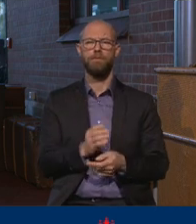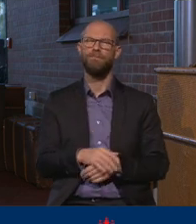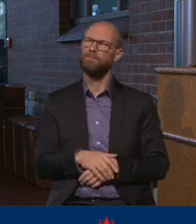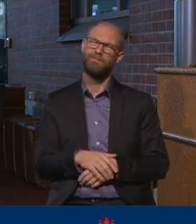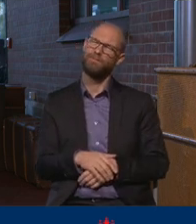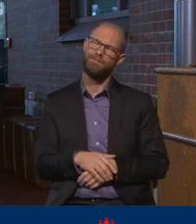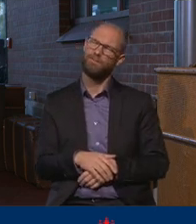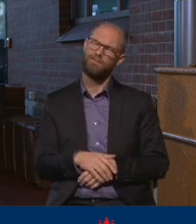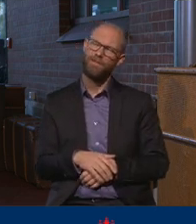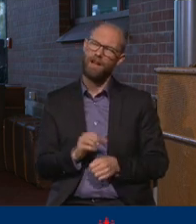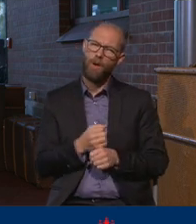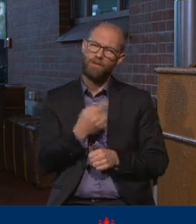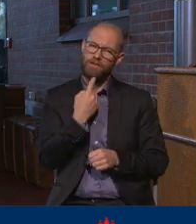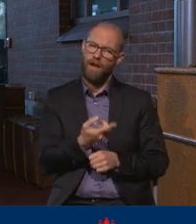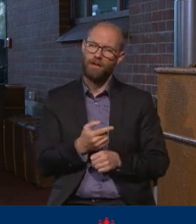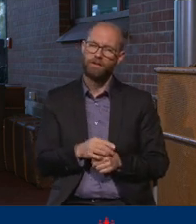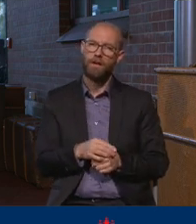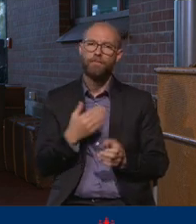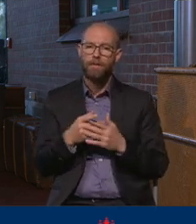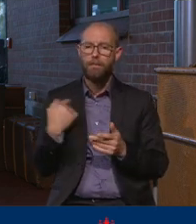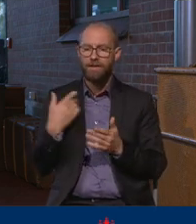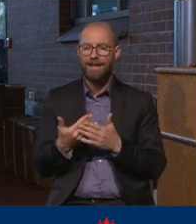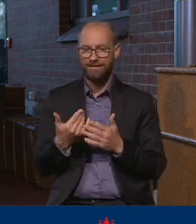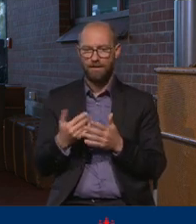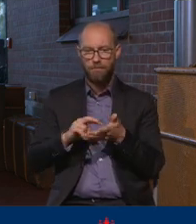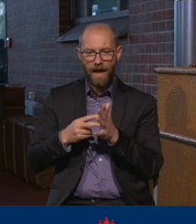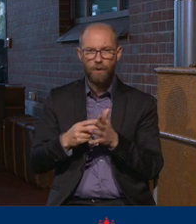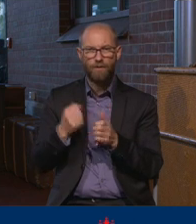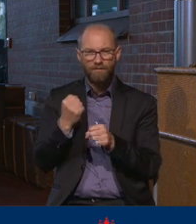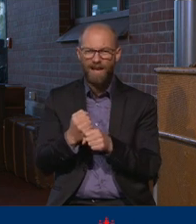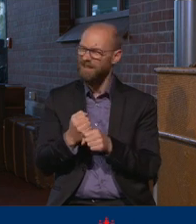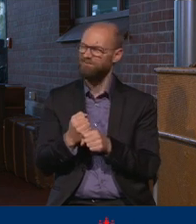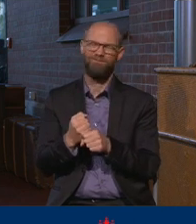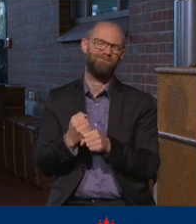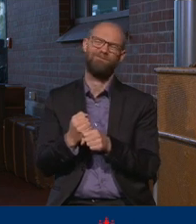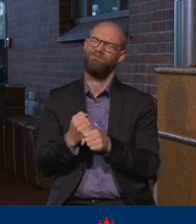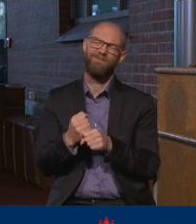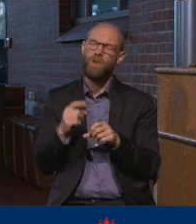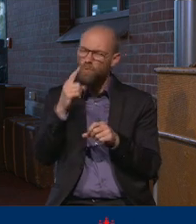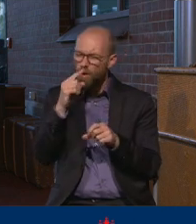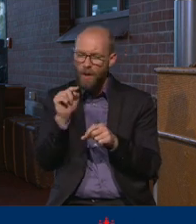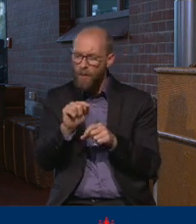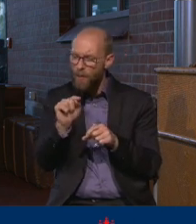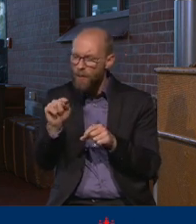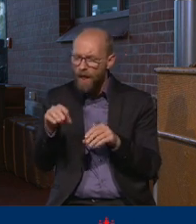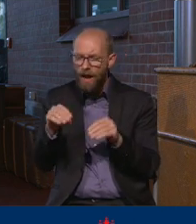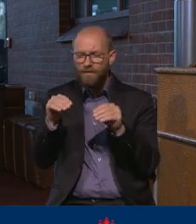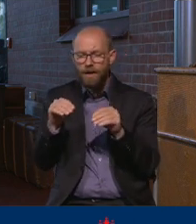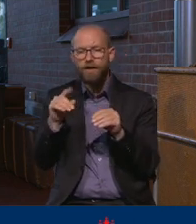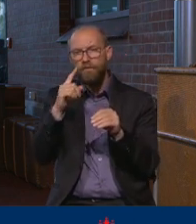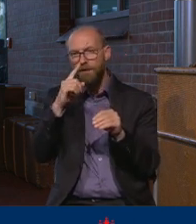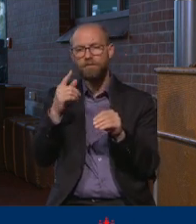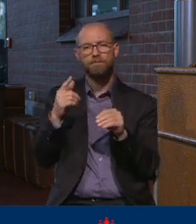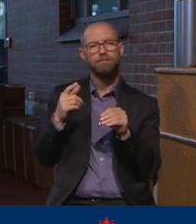vorläufigkeit und unfertigkeit dieser dinge die jetzt auf dem tisch liegen durch geschicktes hinzufügen sozusagen